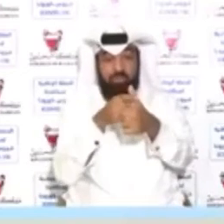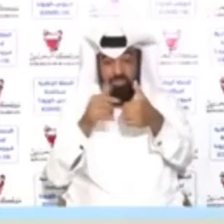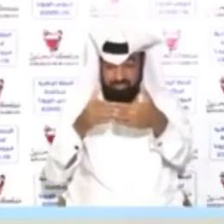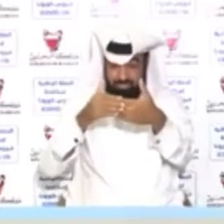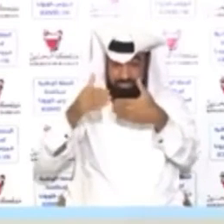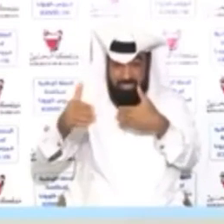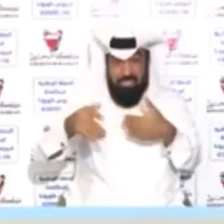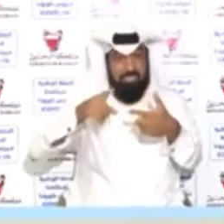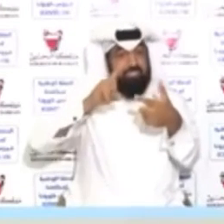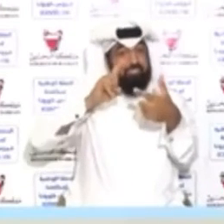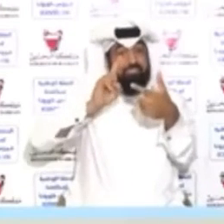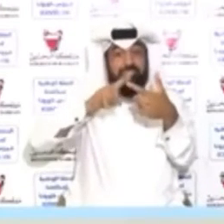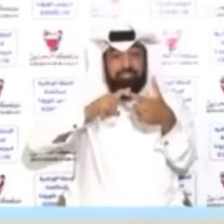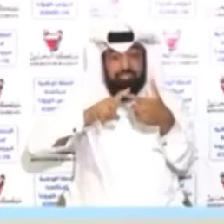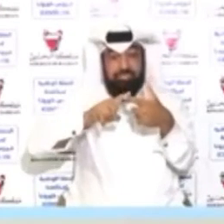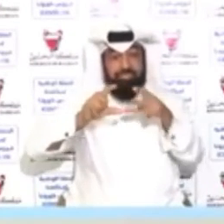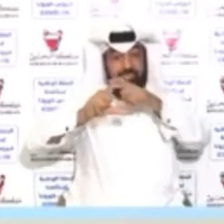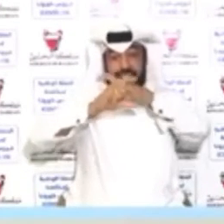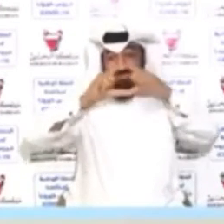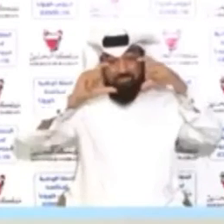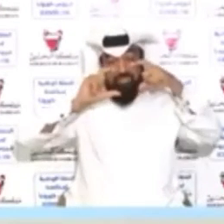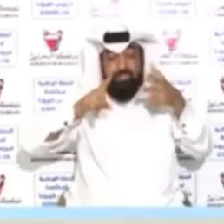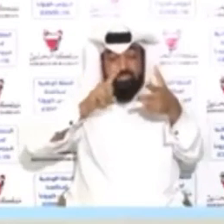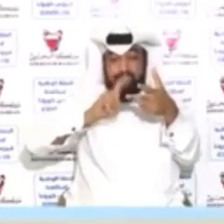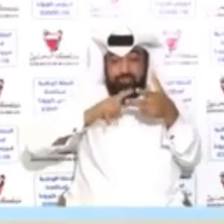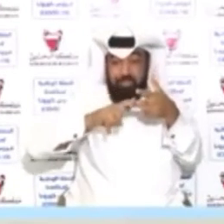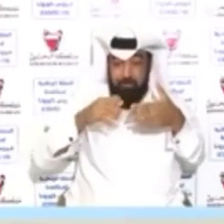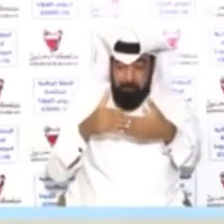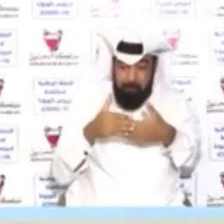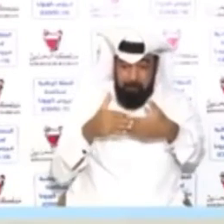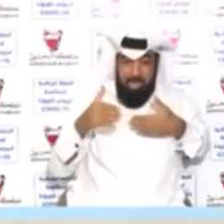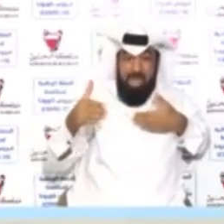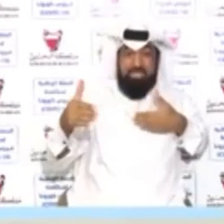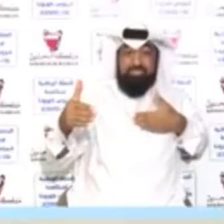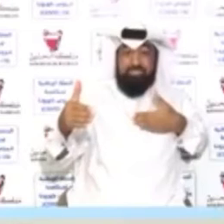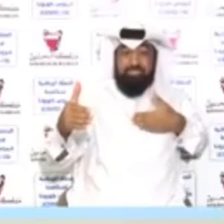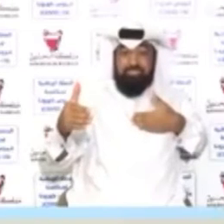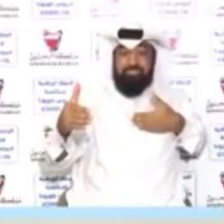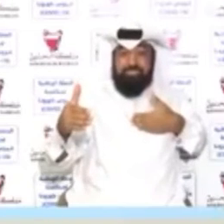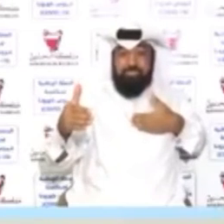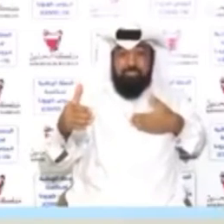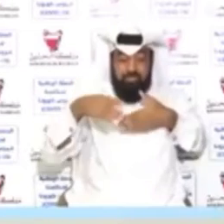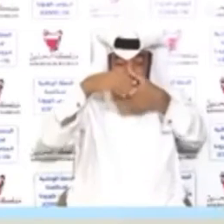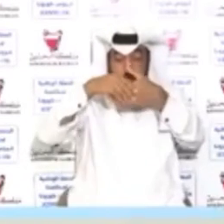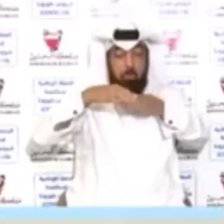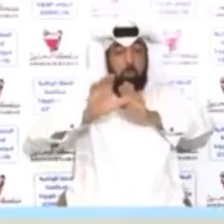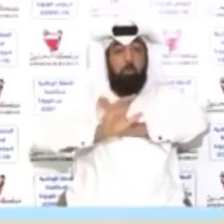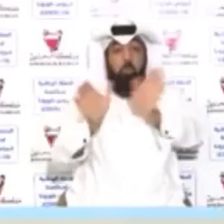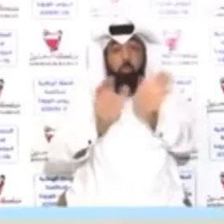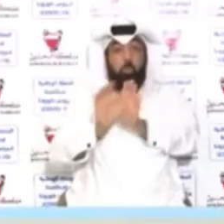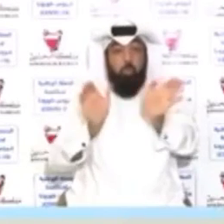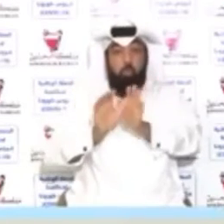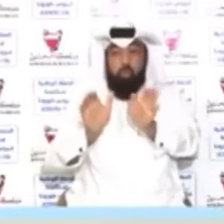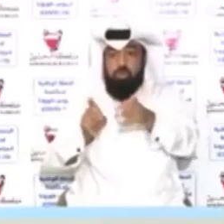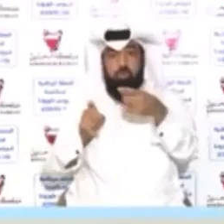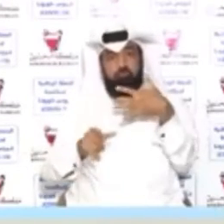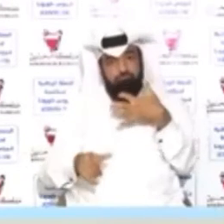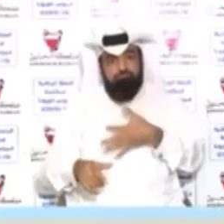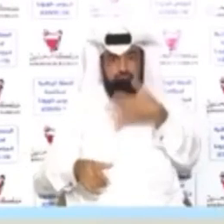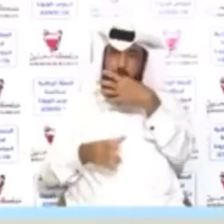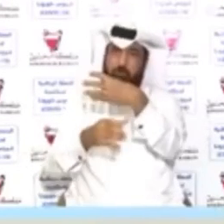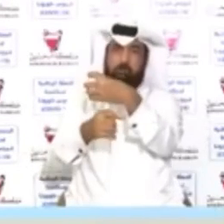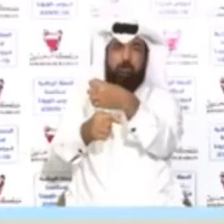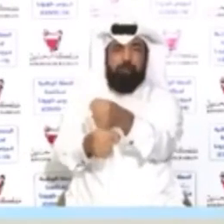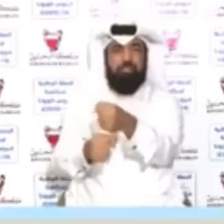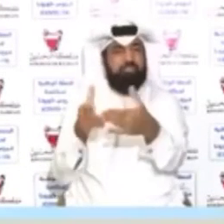عند هذين الفئات من الأشخاص كبار السن والناس اللي عندهم أمراض عامة كامنة أو لمناعتهم قليلة.